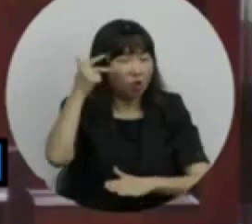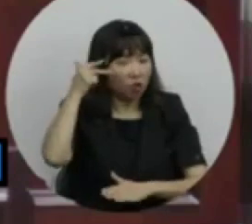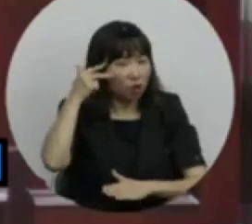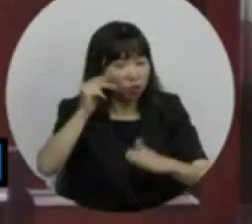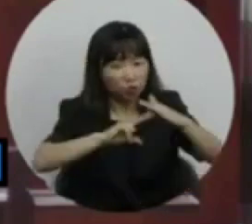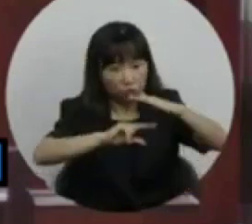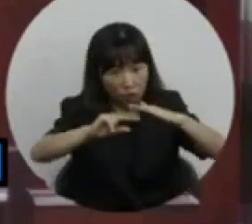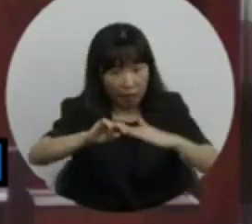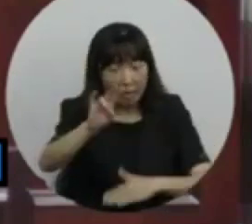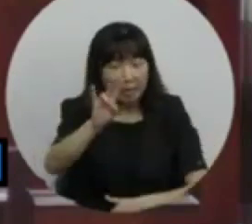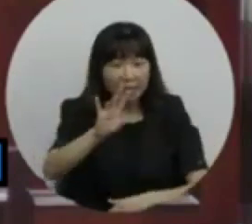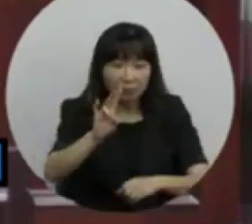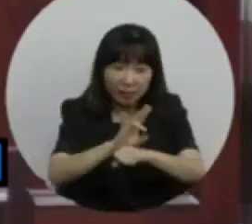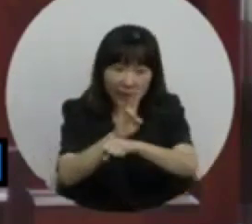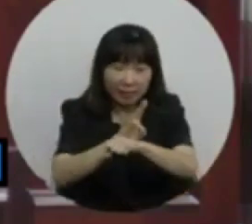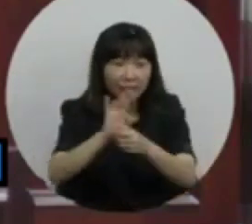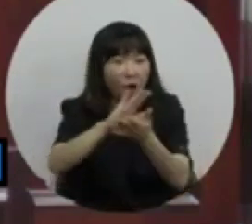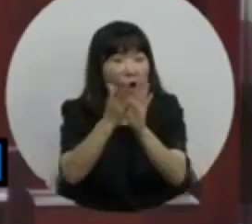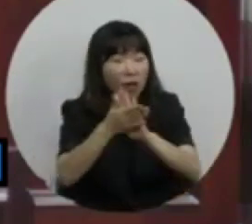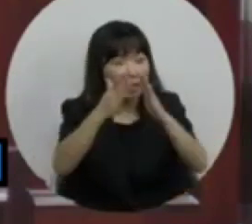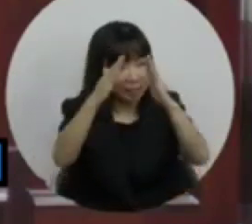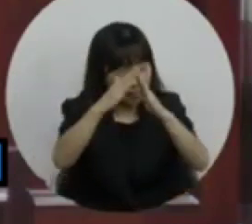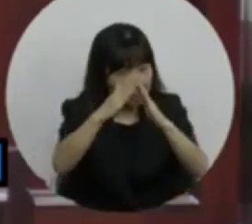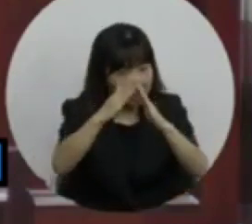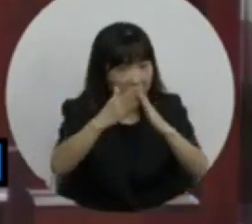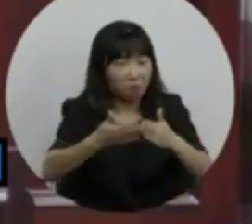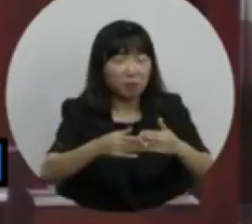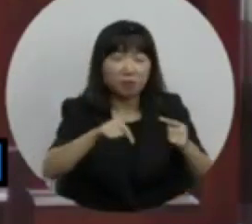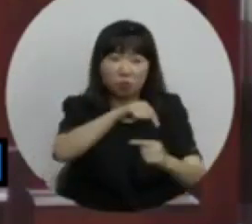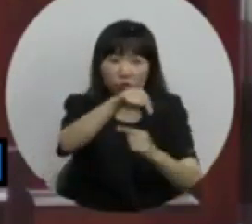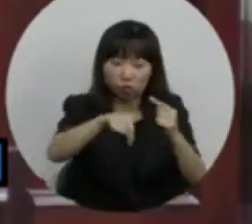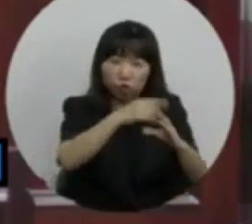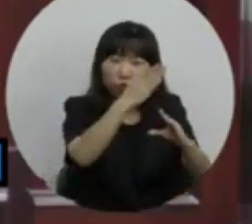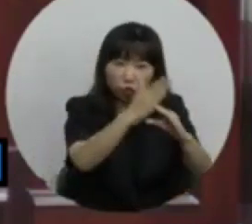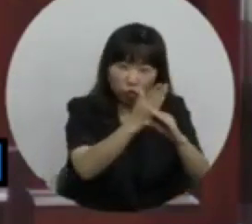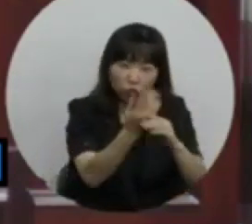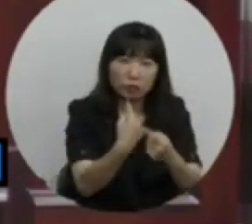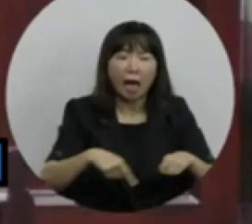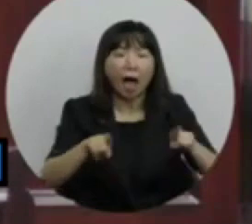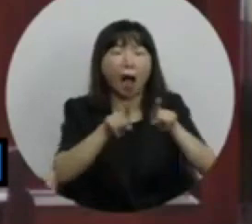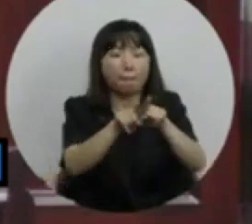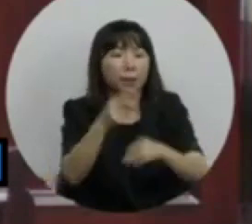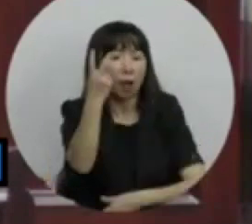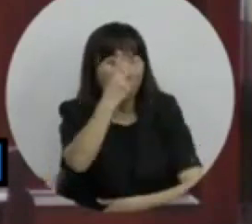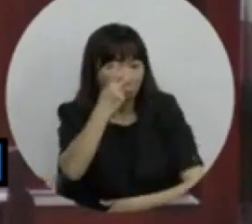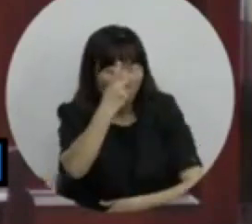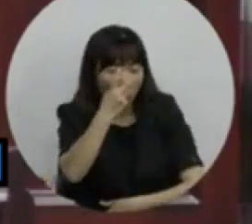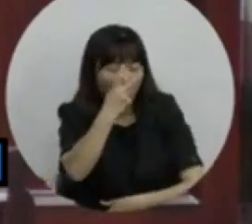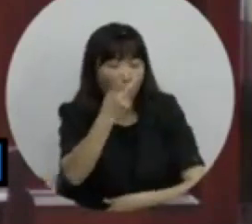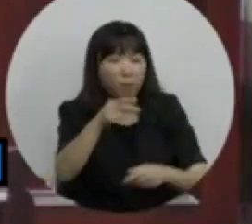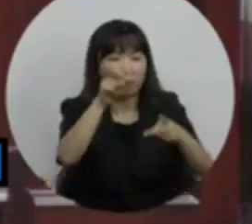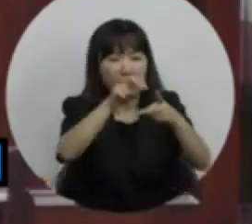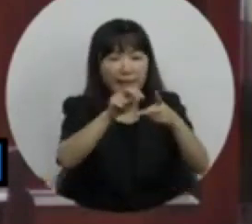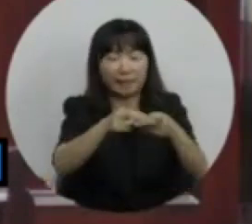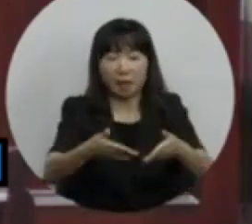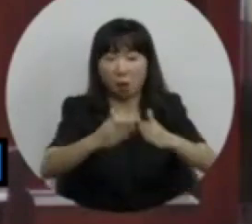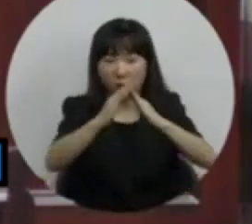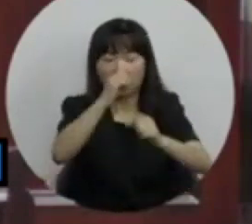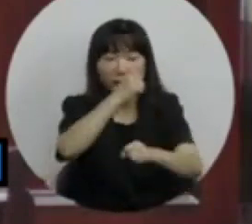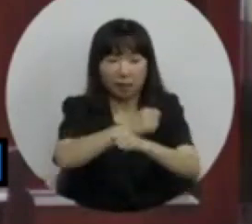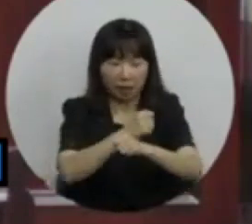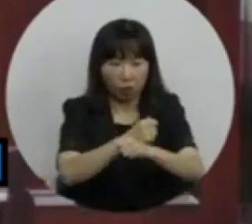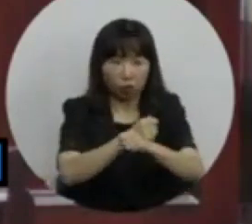설치 운영하고 역세권 주택 단지에 다 함께 돌봄 센터를 확충하는 한편 난임